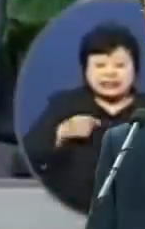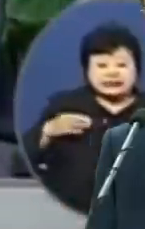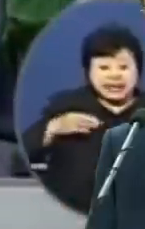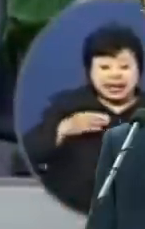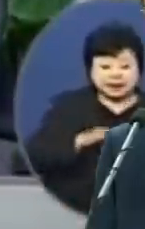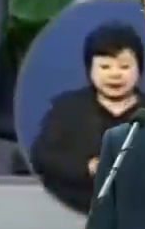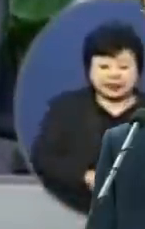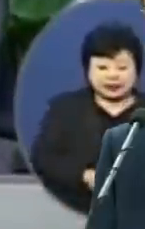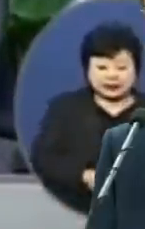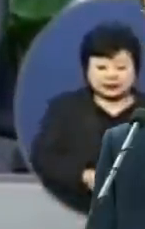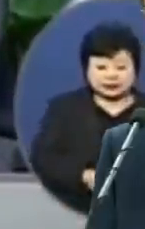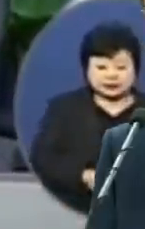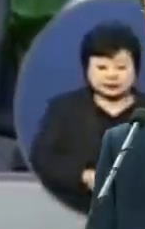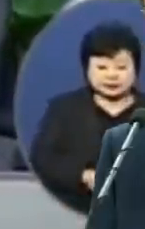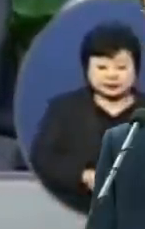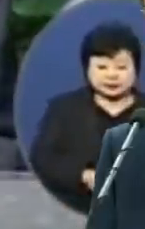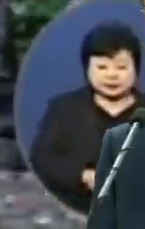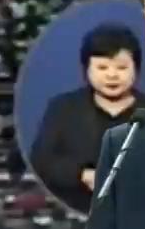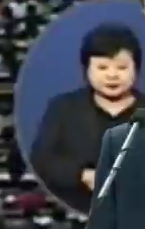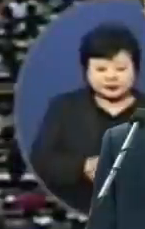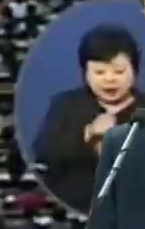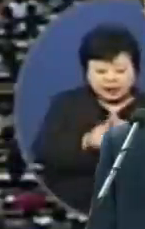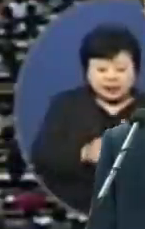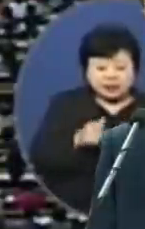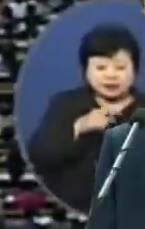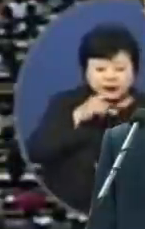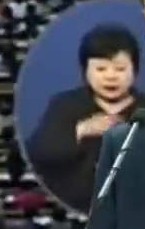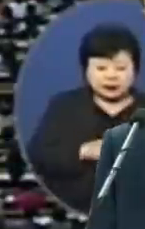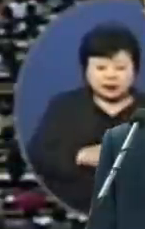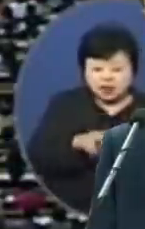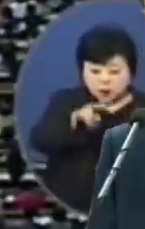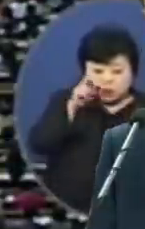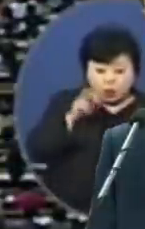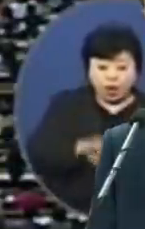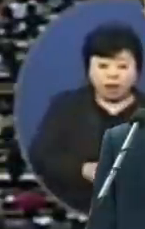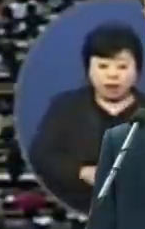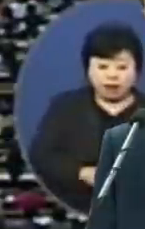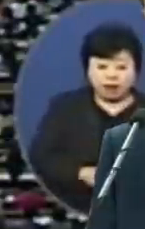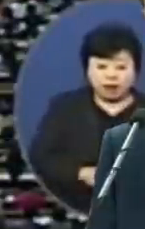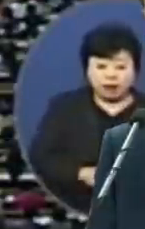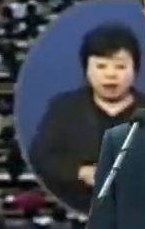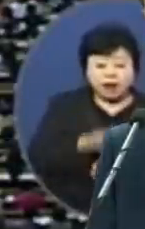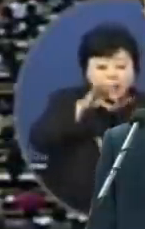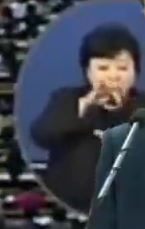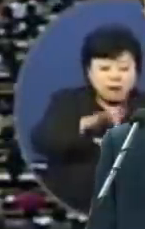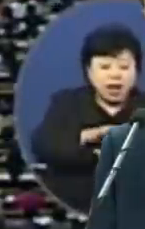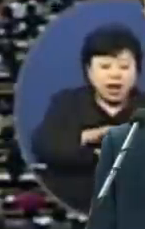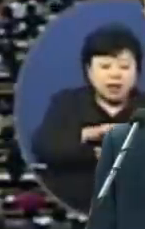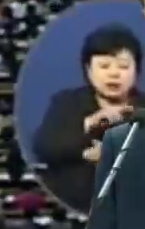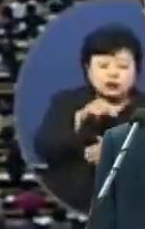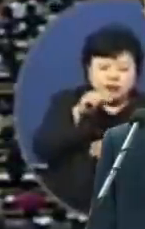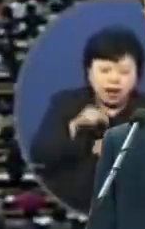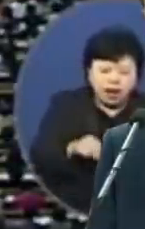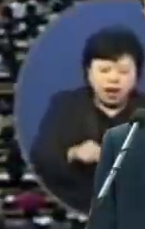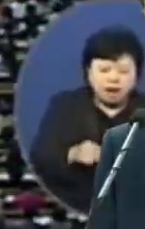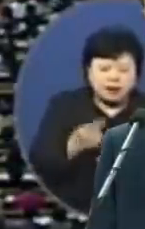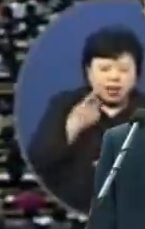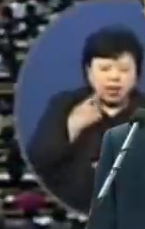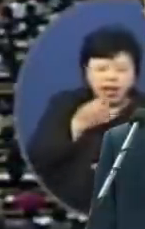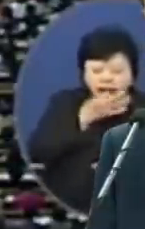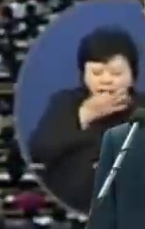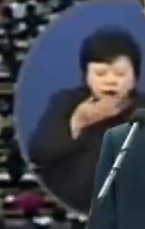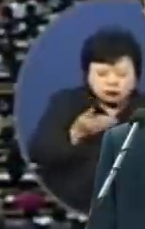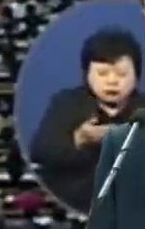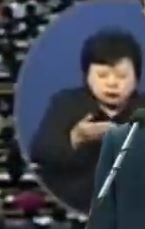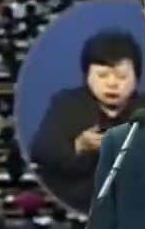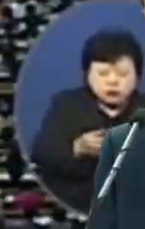것, 이것은 하나님이 절대로 미워하는 것입니다. 옛 마귀는 오늘도 우리의 마음속에 탐심과 욕심을